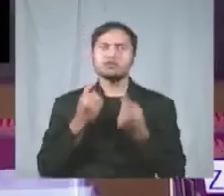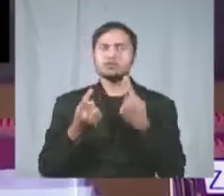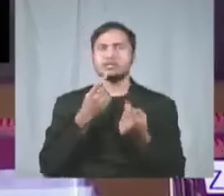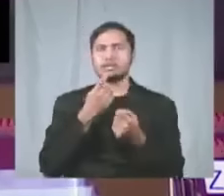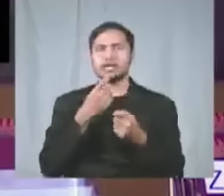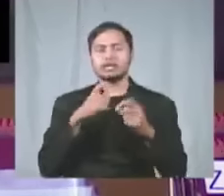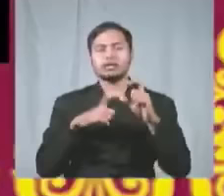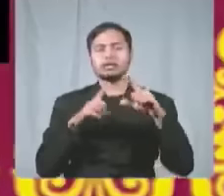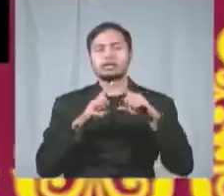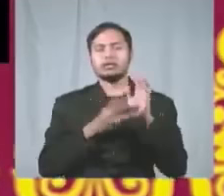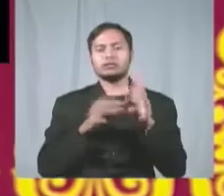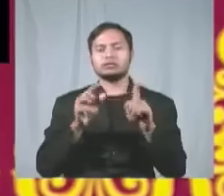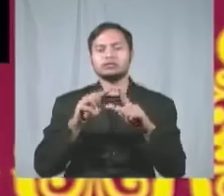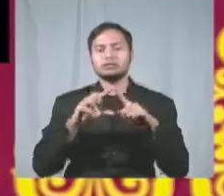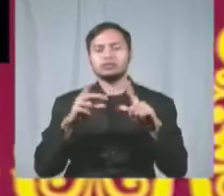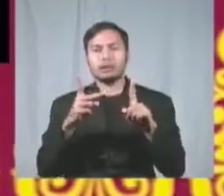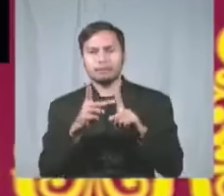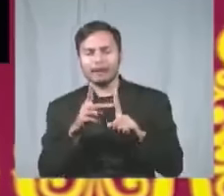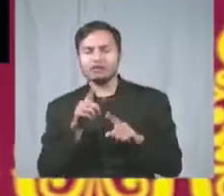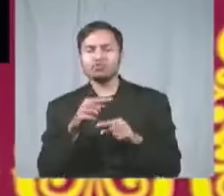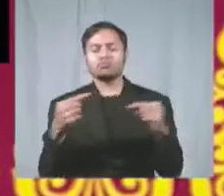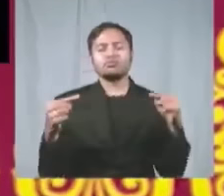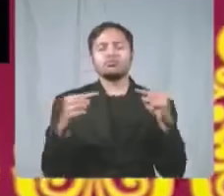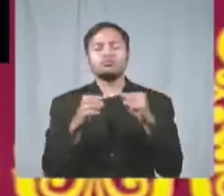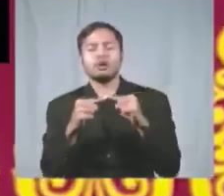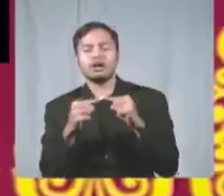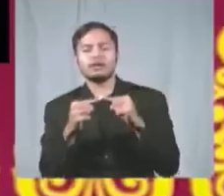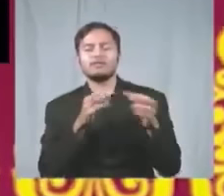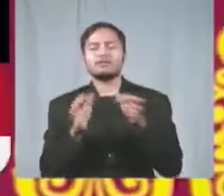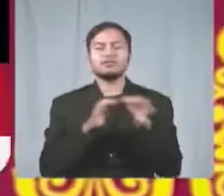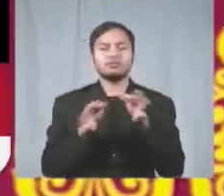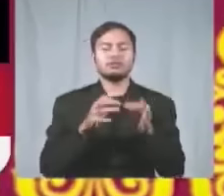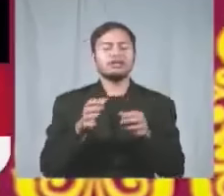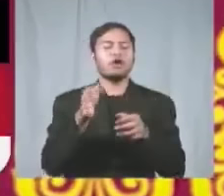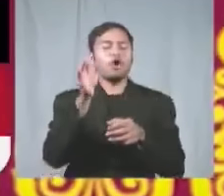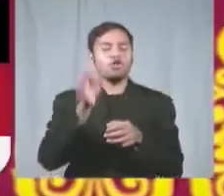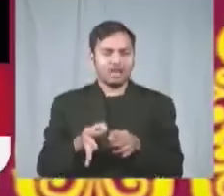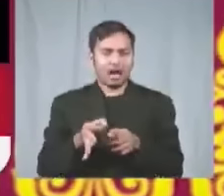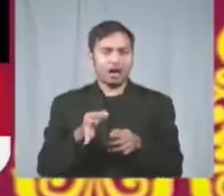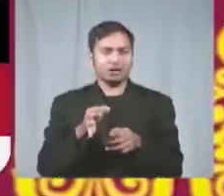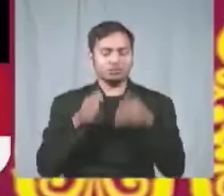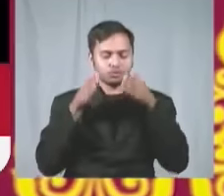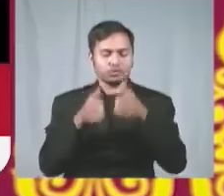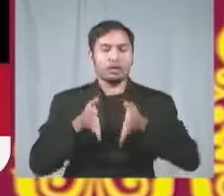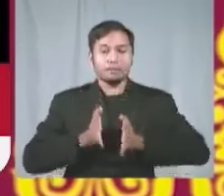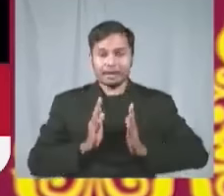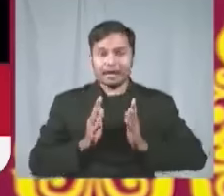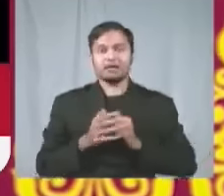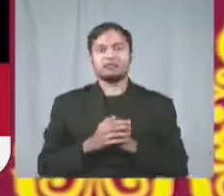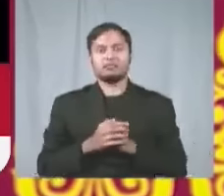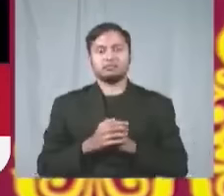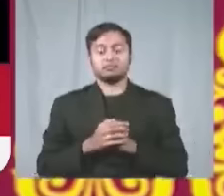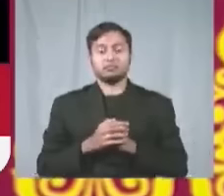kaitannya dengan infrastruktur yang ada di pemerintah kota, termasuk Kota Medan. Bagaimana mungkin kita